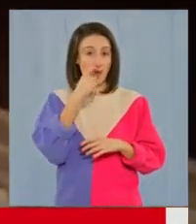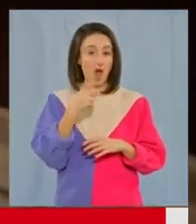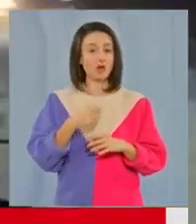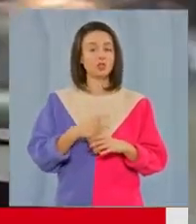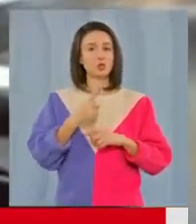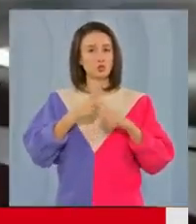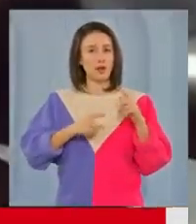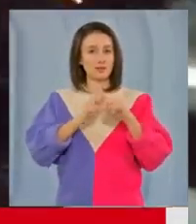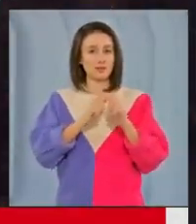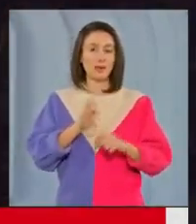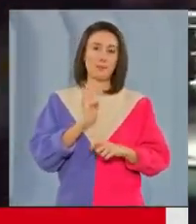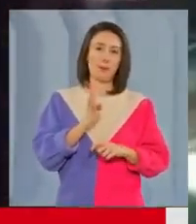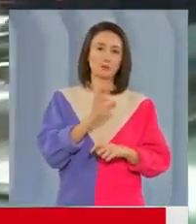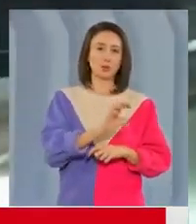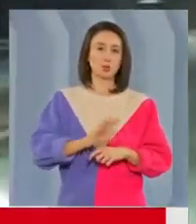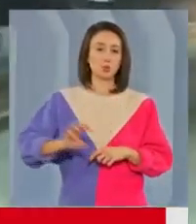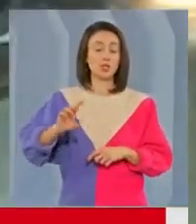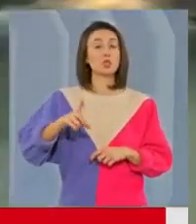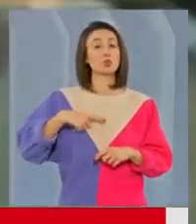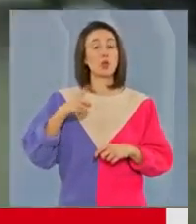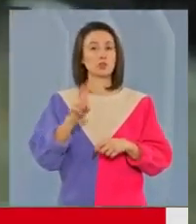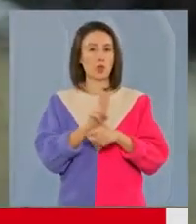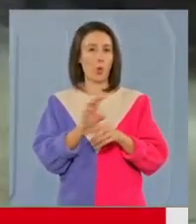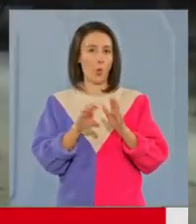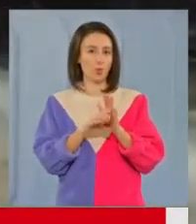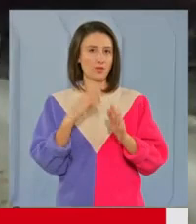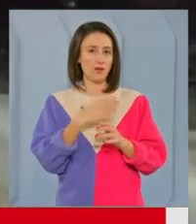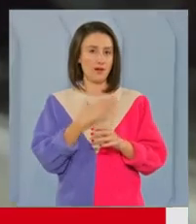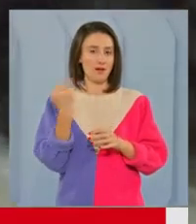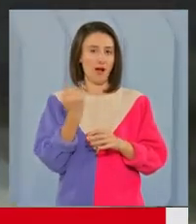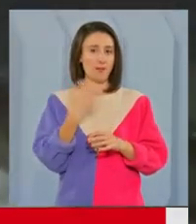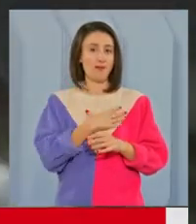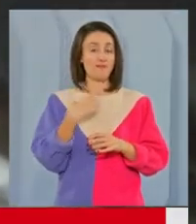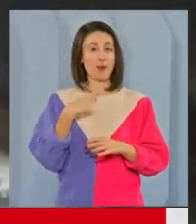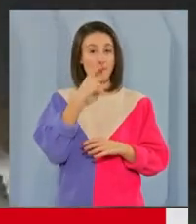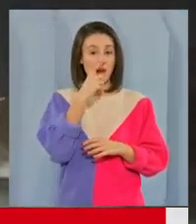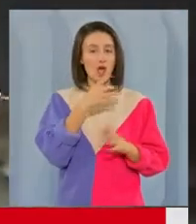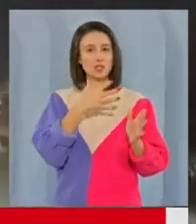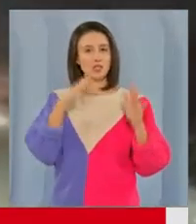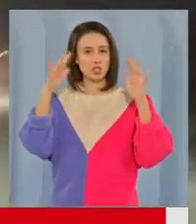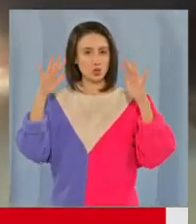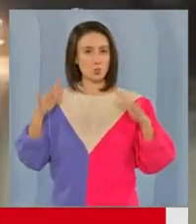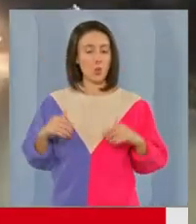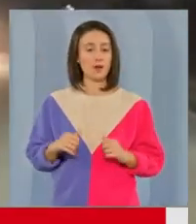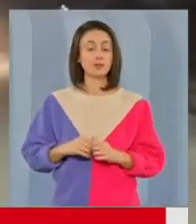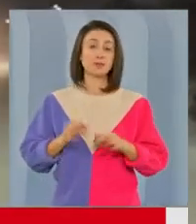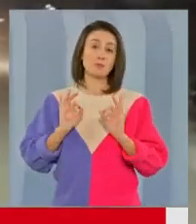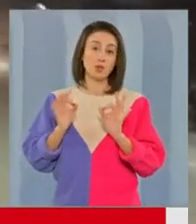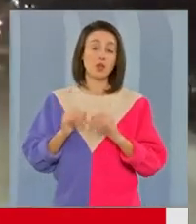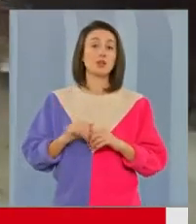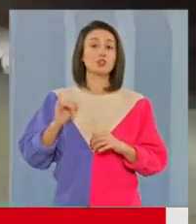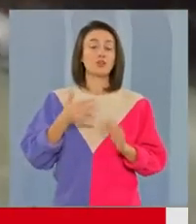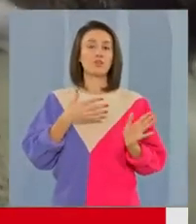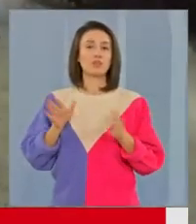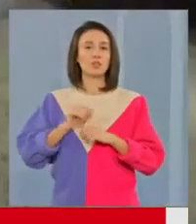jumătate de țară, 14 județe se află sub acest cod galben de vreme rea, ninsori abundente, viscol în special și